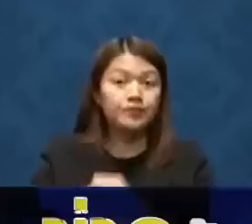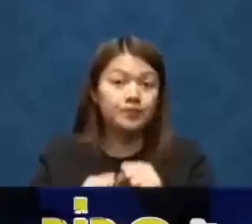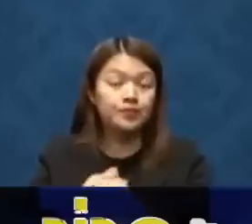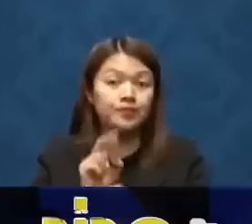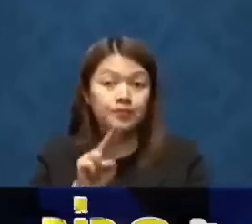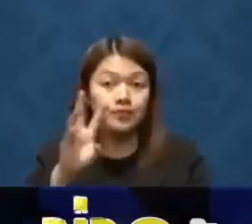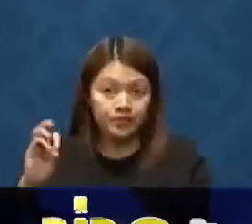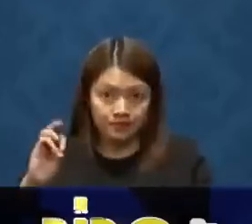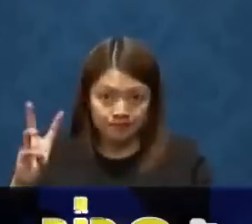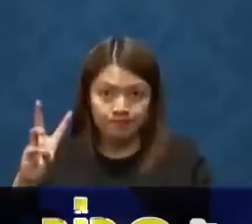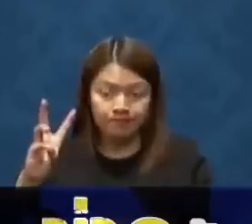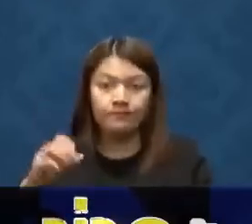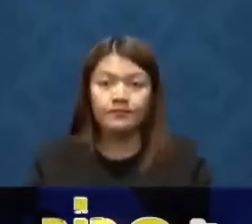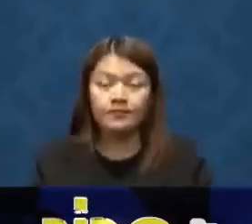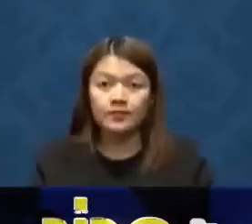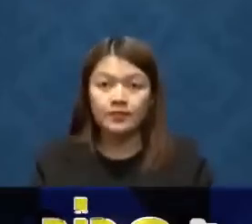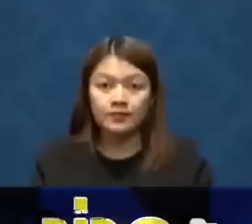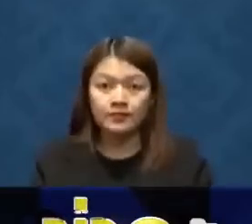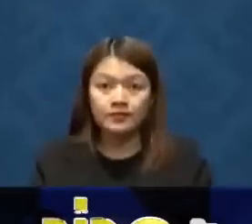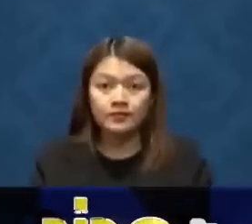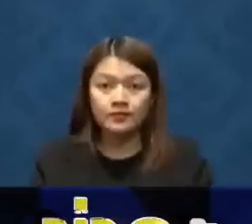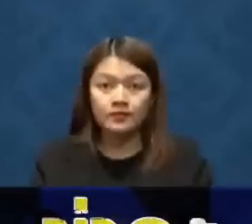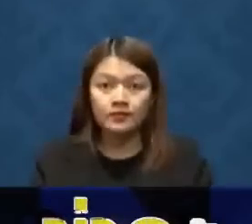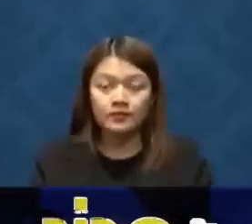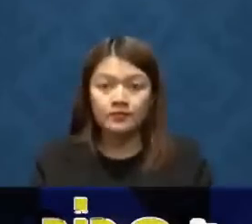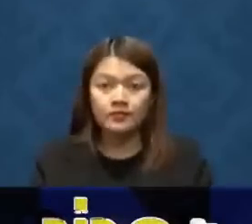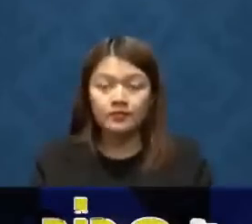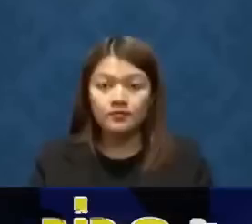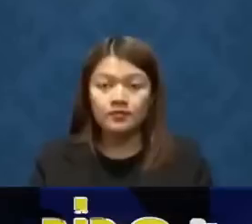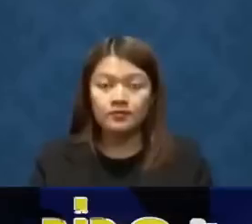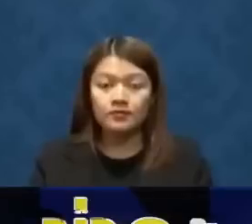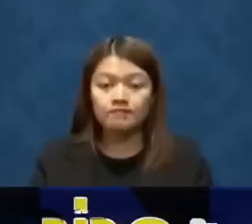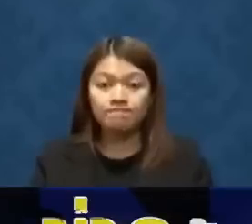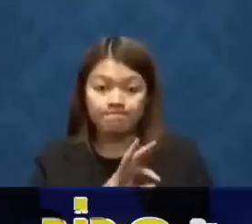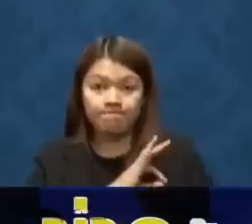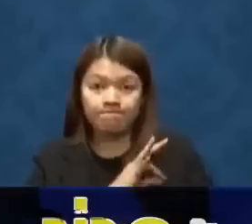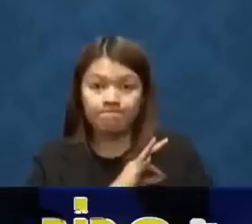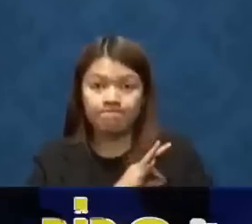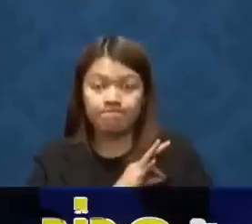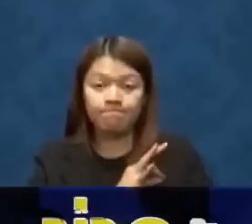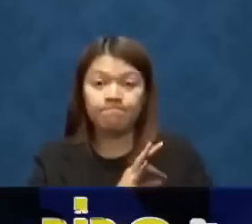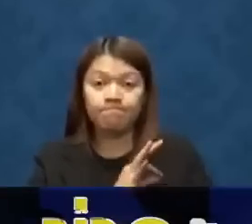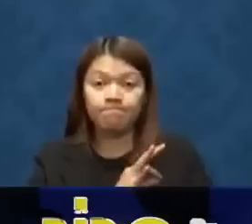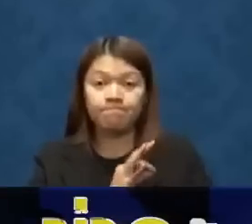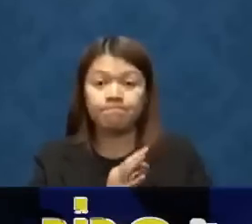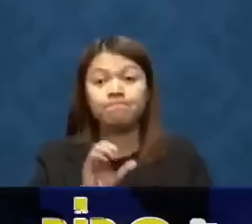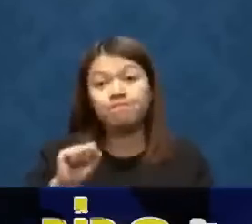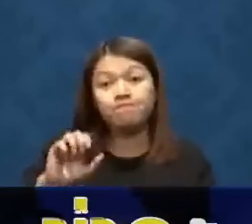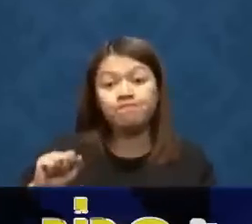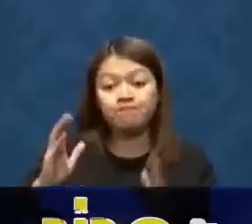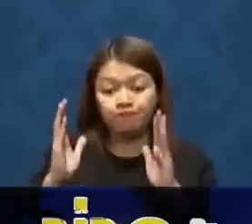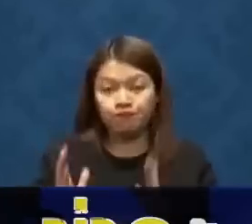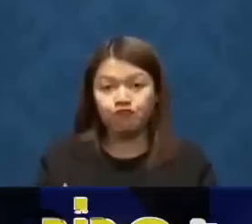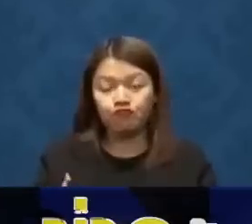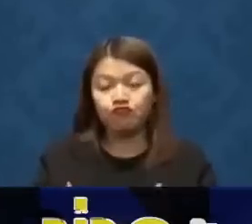แค่133คนยังไม่ถึงกึ่งหนึ่งขององค์ประชุมซึ่งจะต้องใช้203คนประธานท่านก็รอเวล